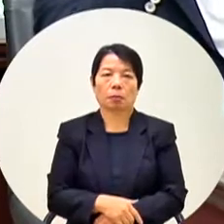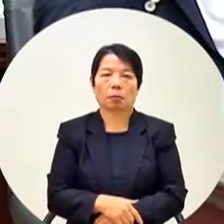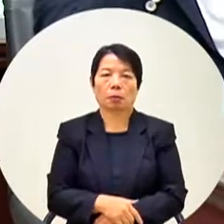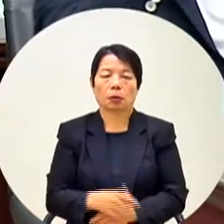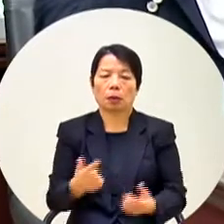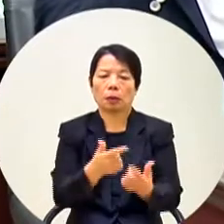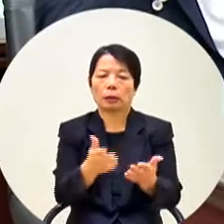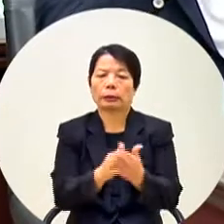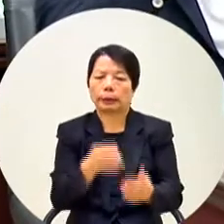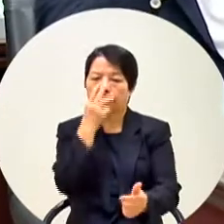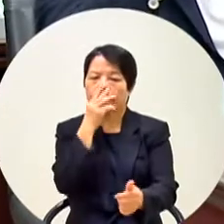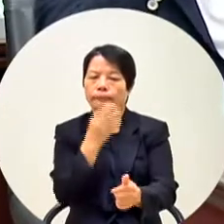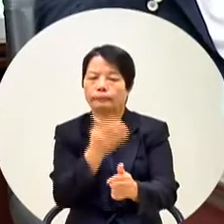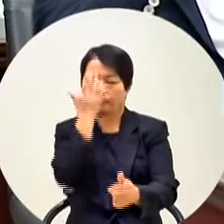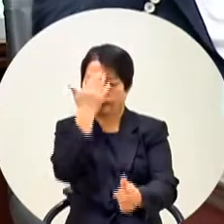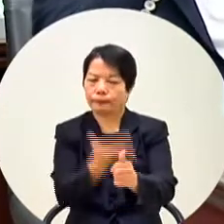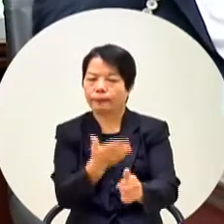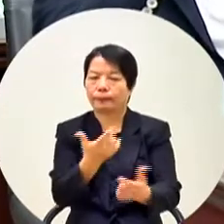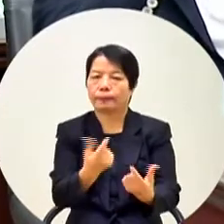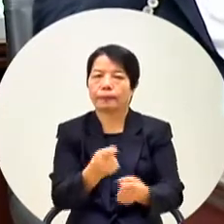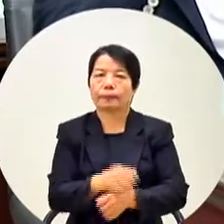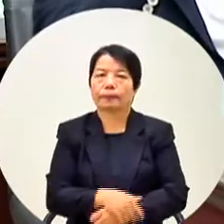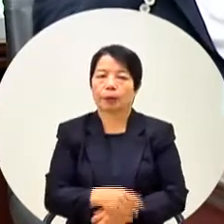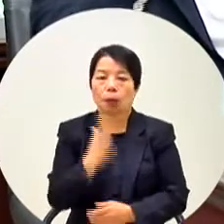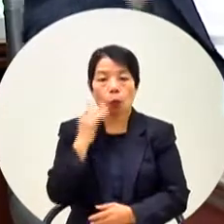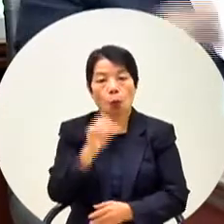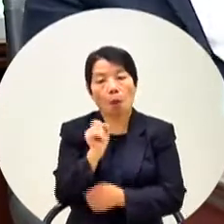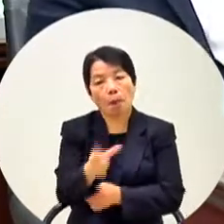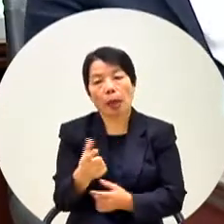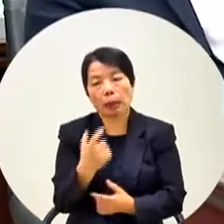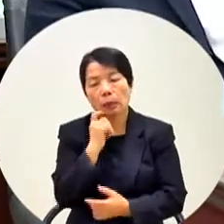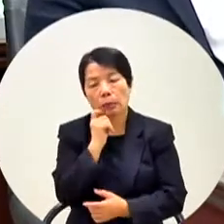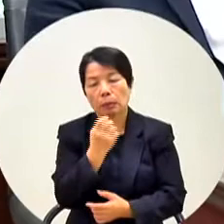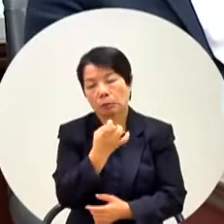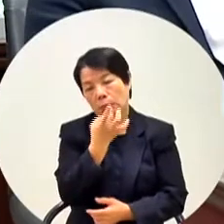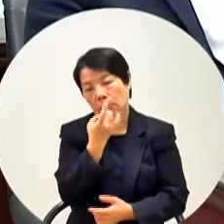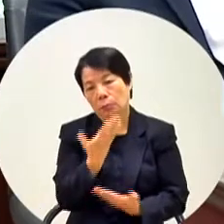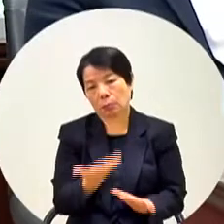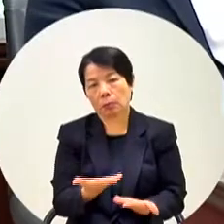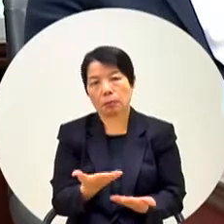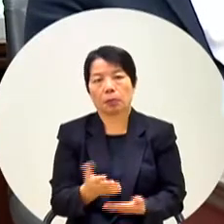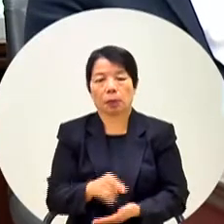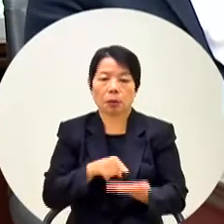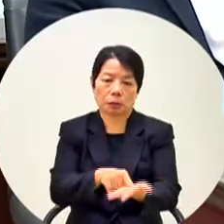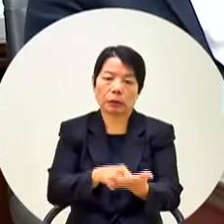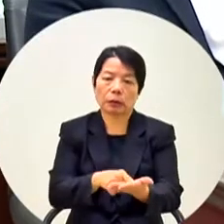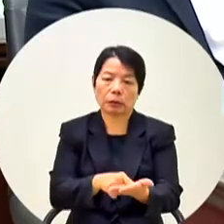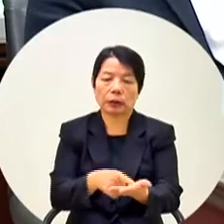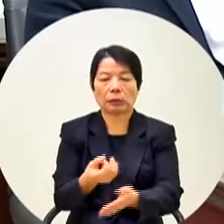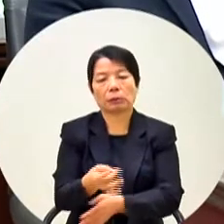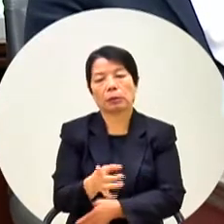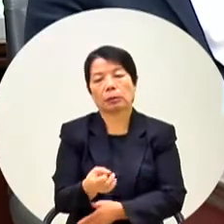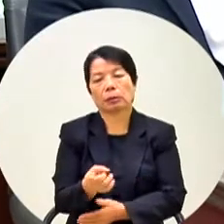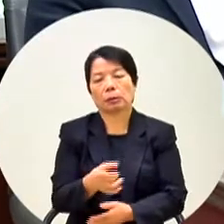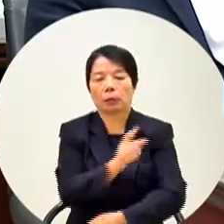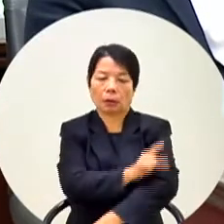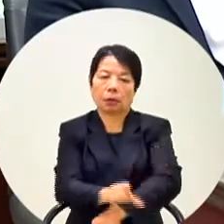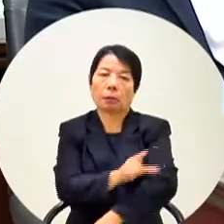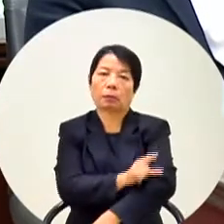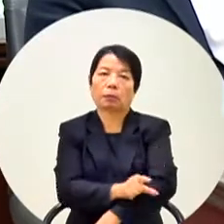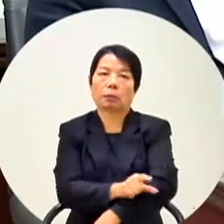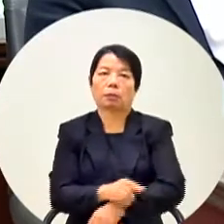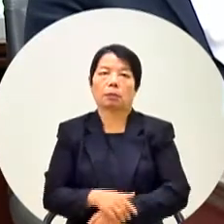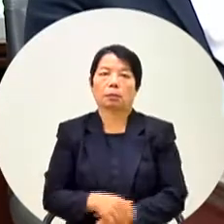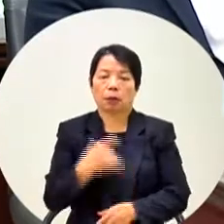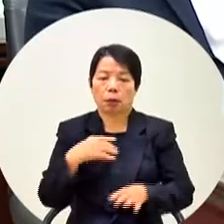难百姓啊！那啊人若甲你买袂起咧，唔着白申请的，吼、哦，有啦，你